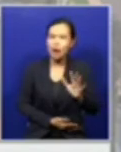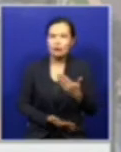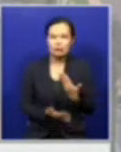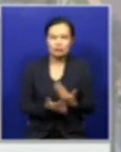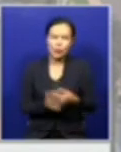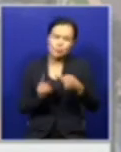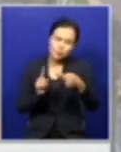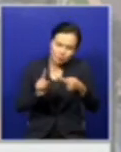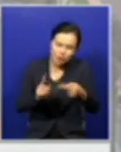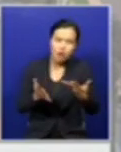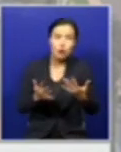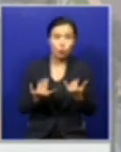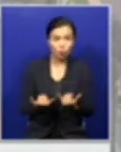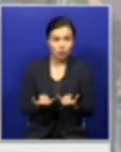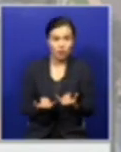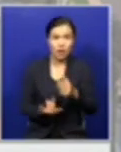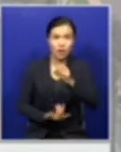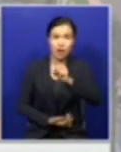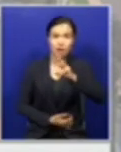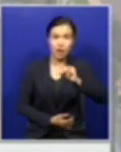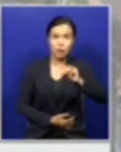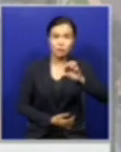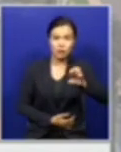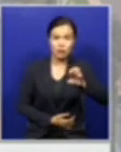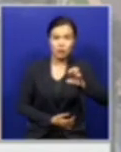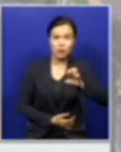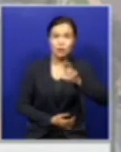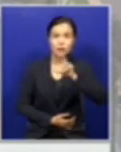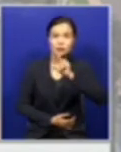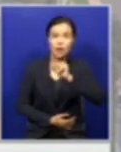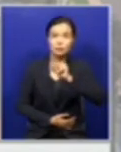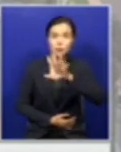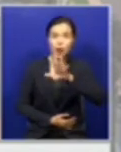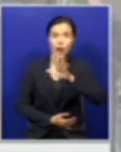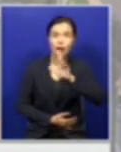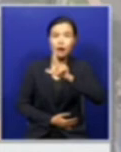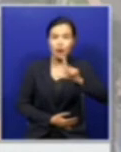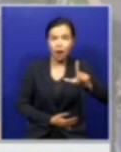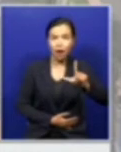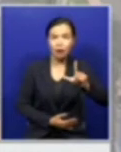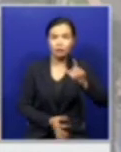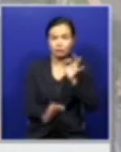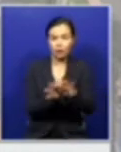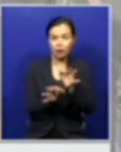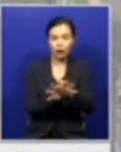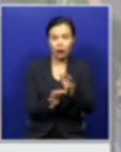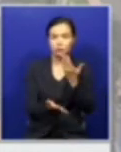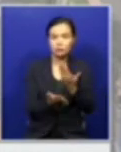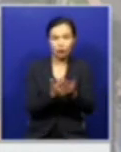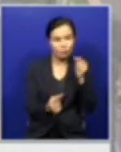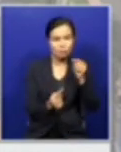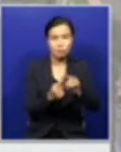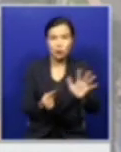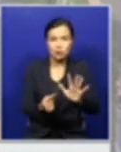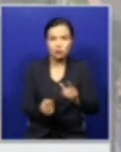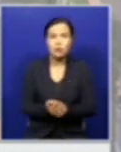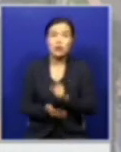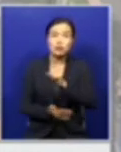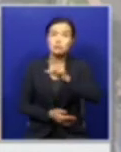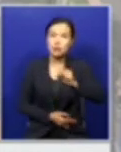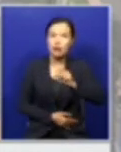หมื่นวันนี้ SME 3.5 ล้านรายเนี่ยเข้าไม่ถึงระบบธนาคารนะคะท่านประธานมีแค่แสนล้านราย